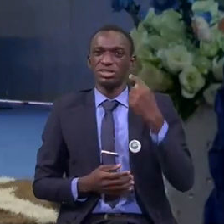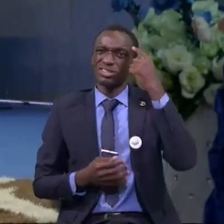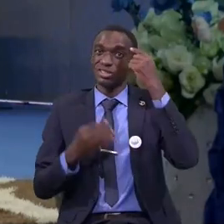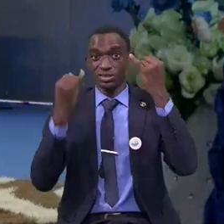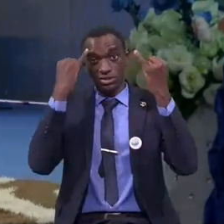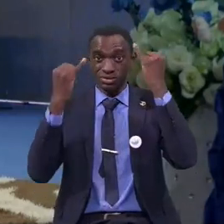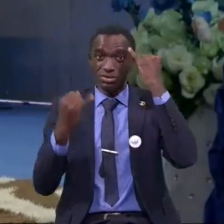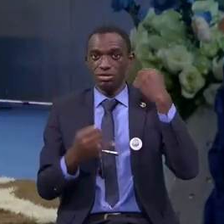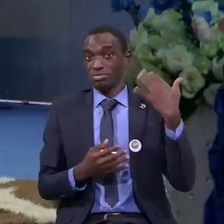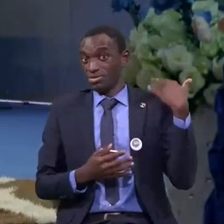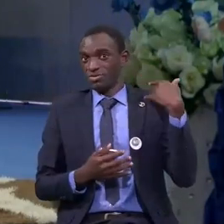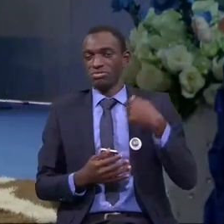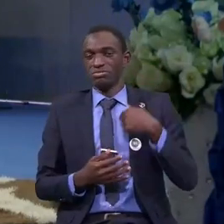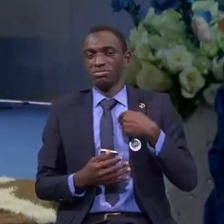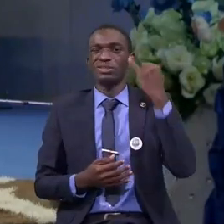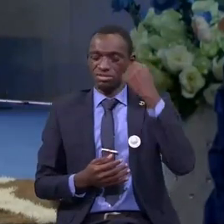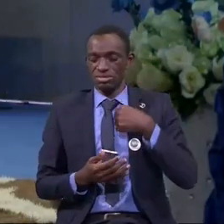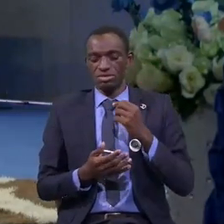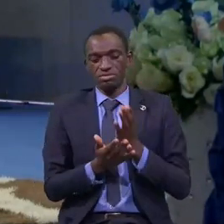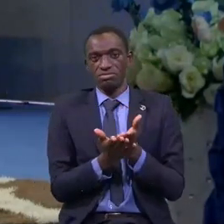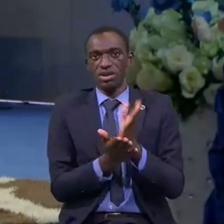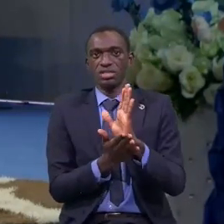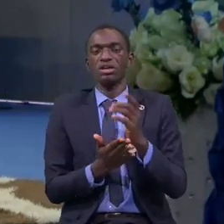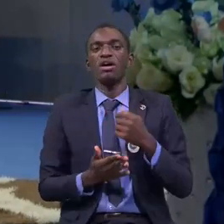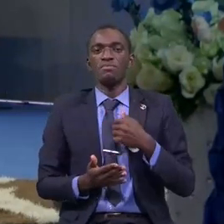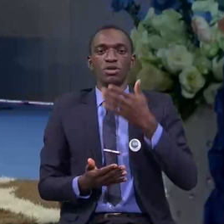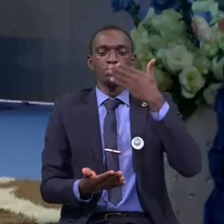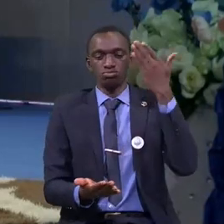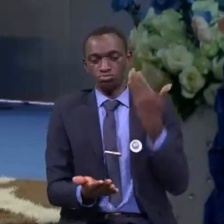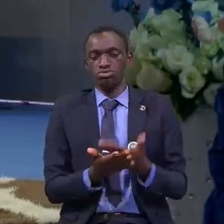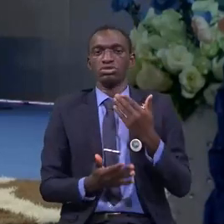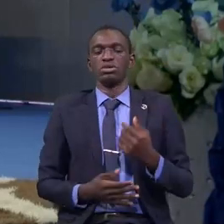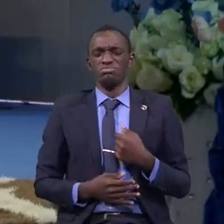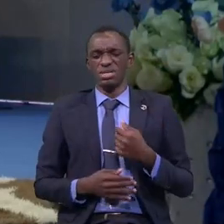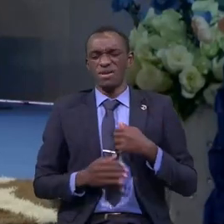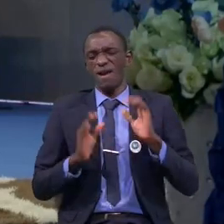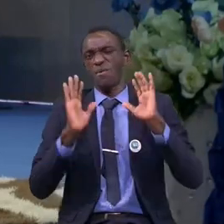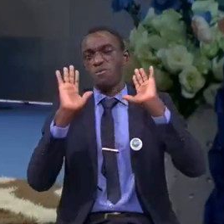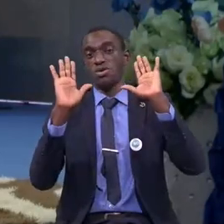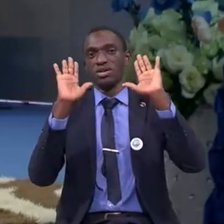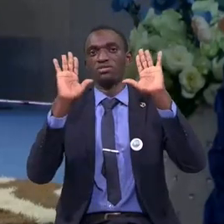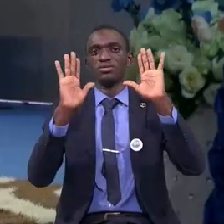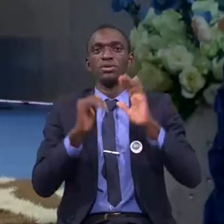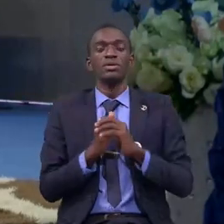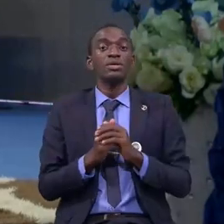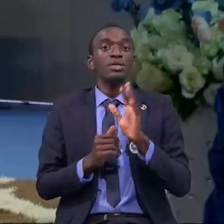Je suis juste. Je suis bon. Je suis merveilleux.